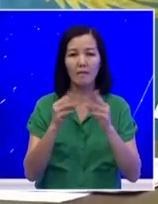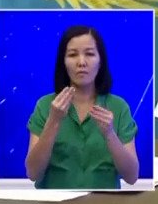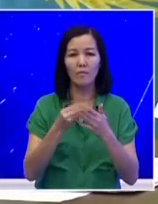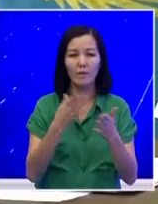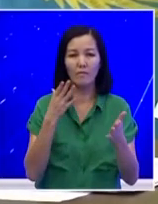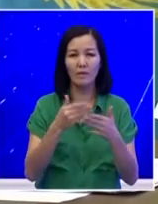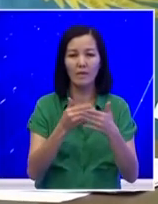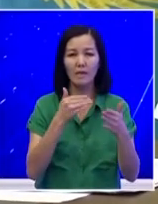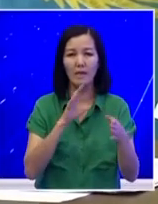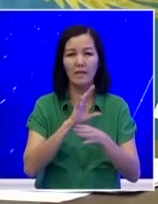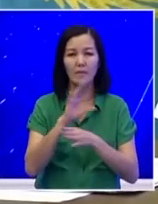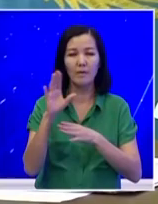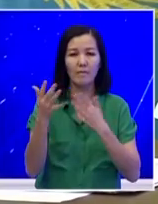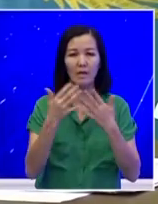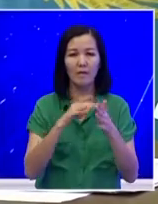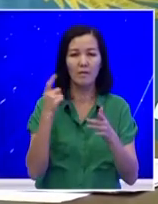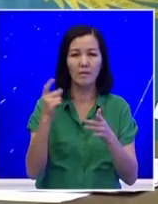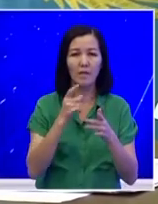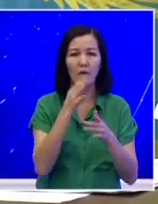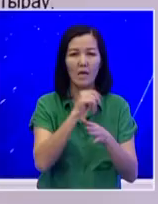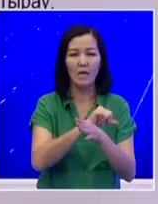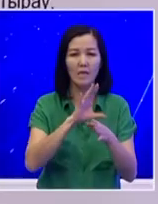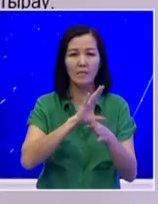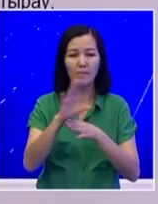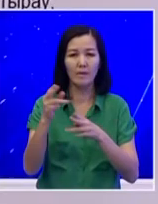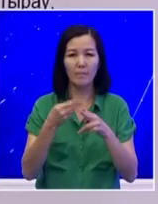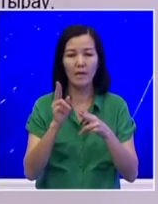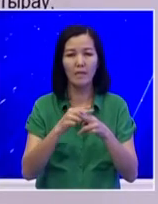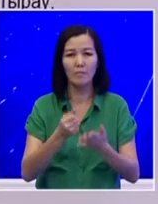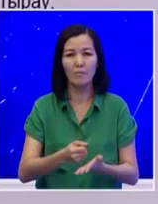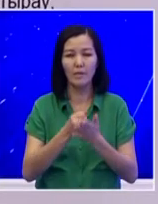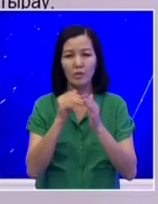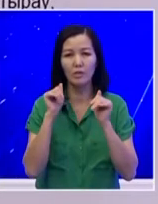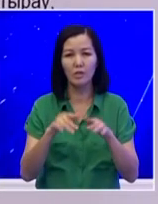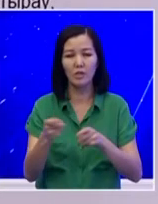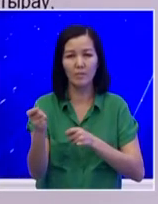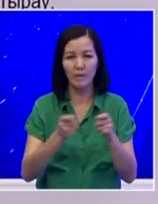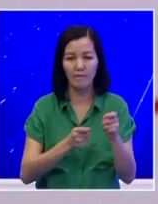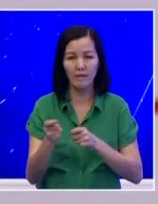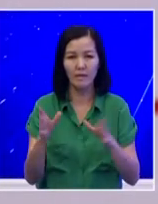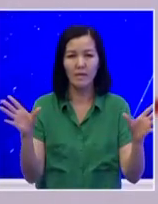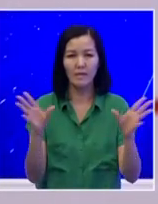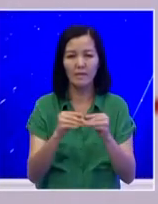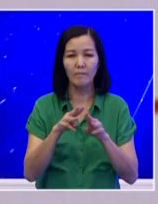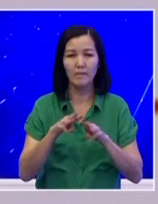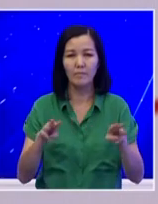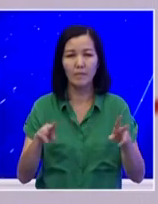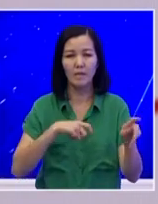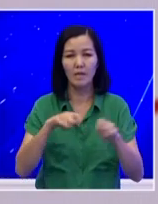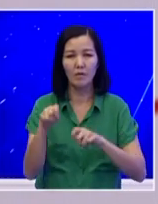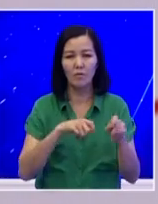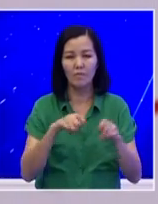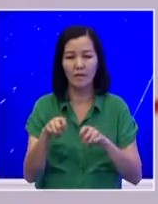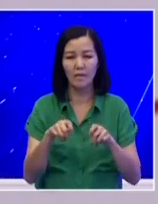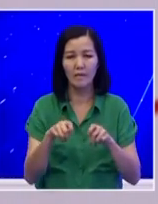и ранней отправке сельхозпродукции на экспорт. Поэтому мы поддерживаем принимаемое решение правительством. Совместно с Министерством торговли и